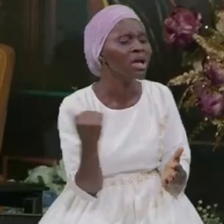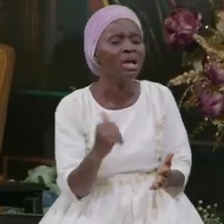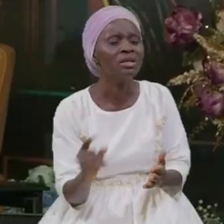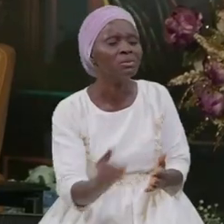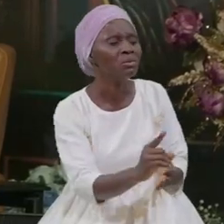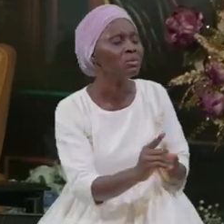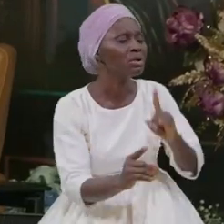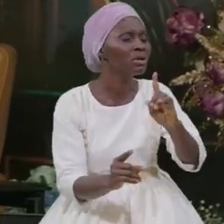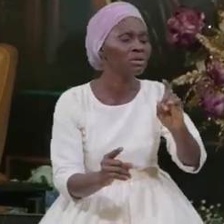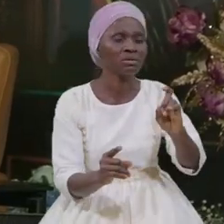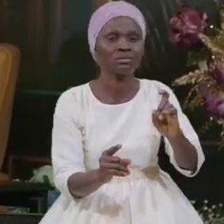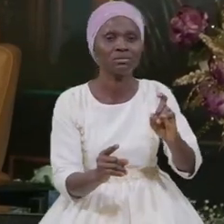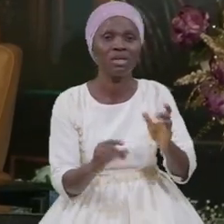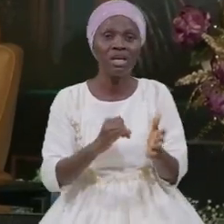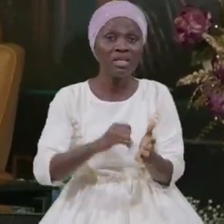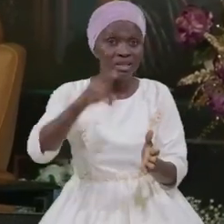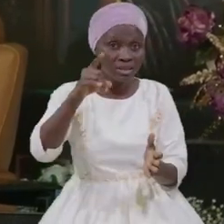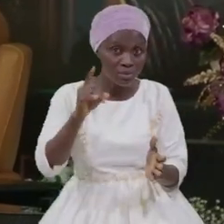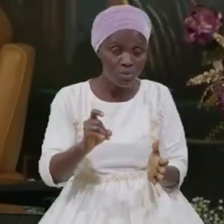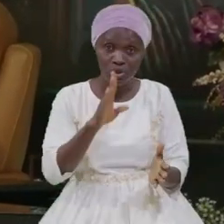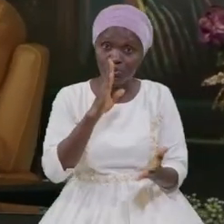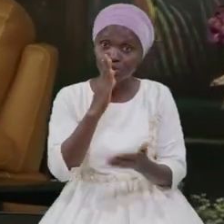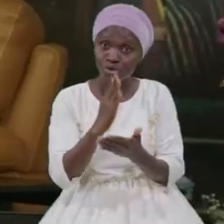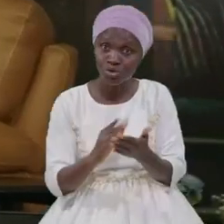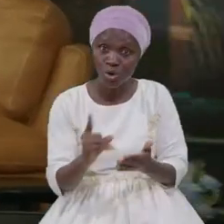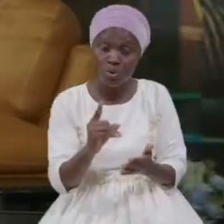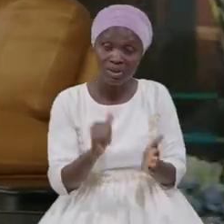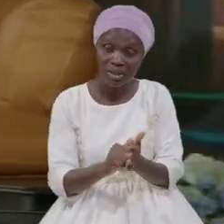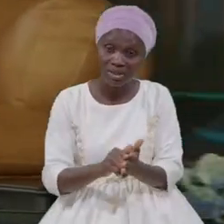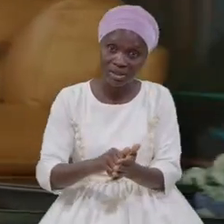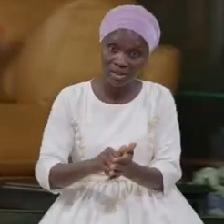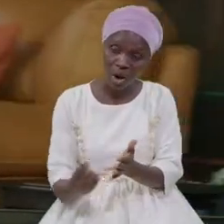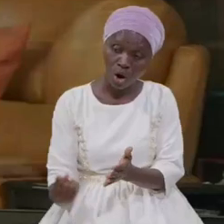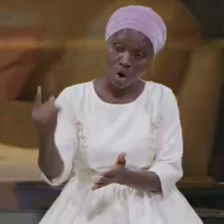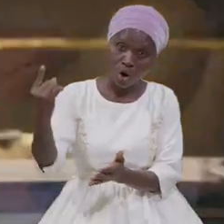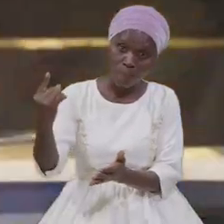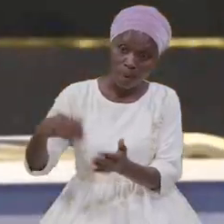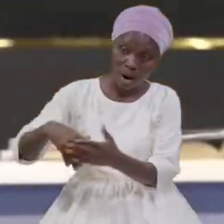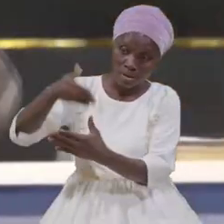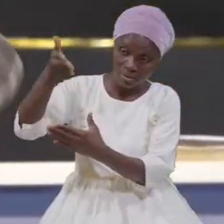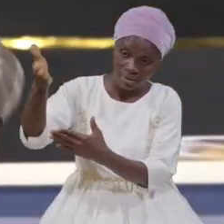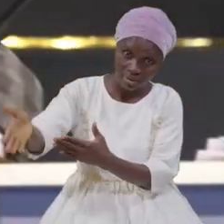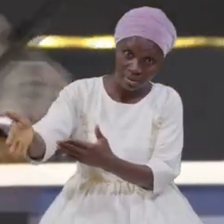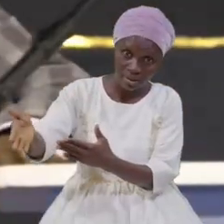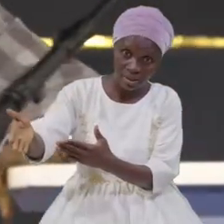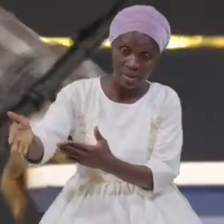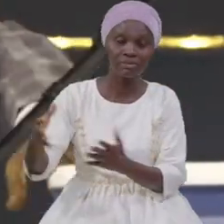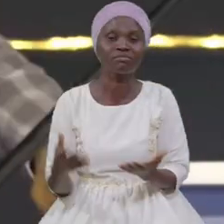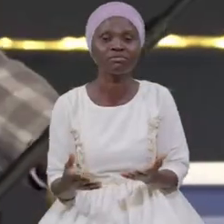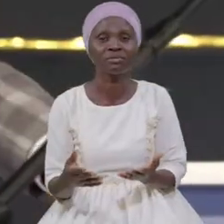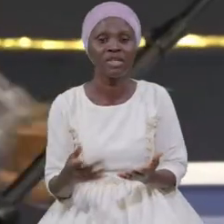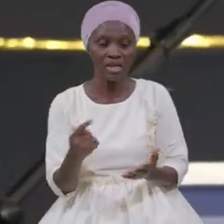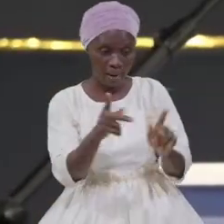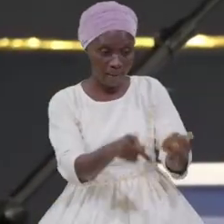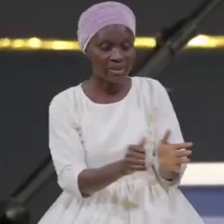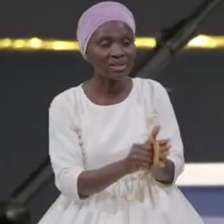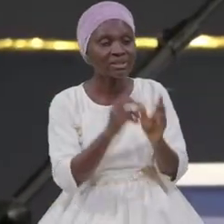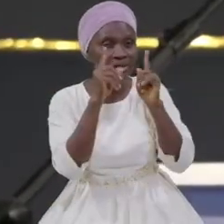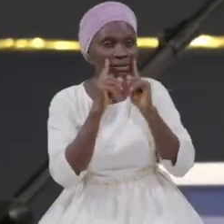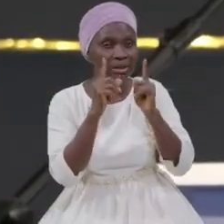Parce qu'il faut quelqu'un qui soit en haut là-bas. Pour sauver celui qui est en train de se noyer dans le puits. Pour le sauver de ce